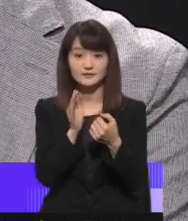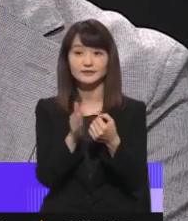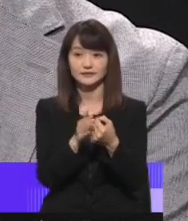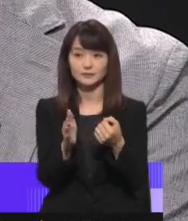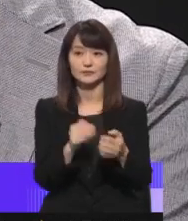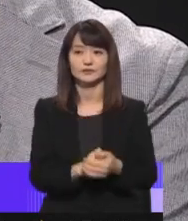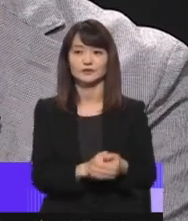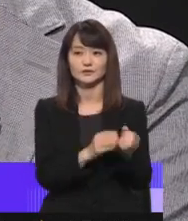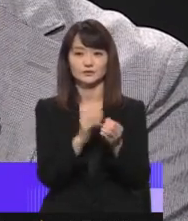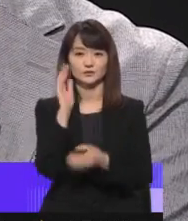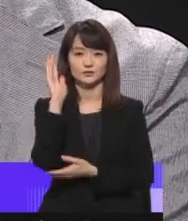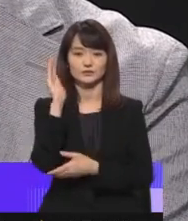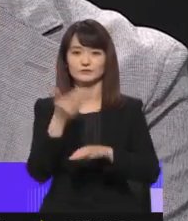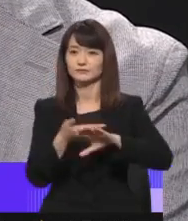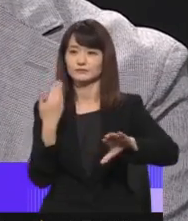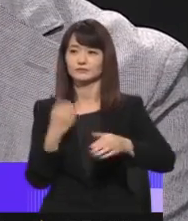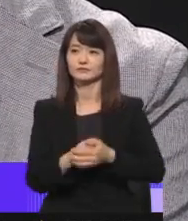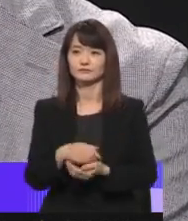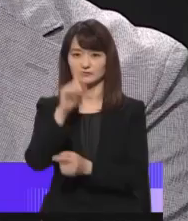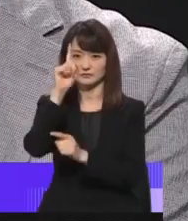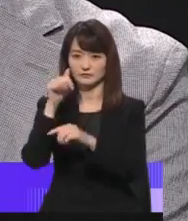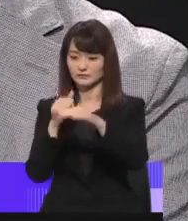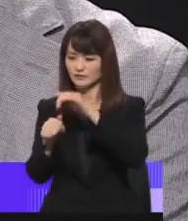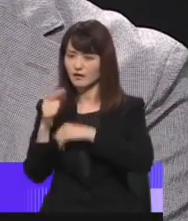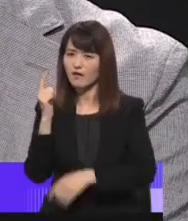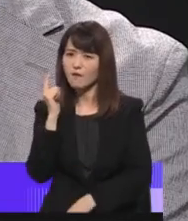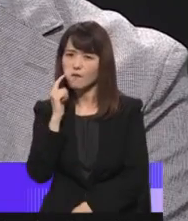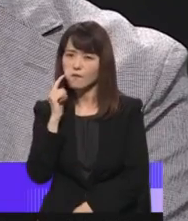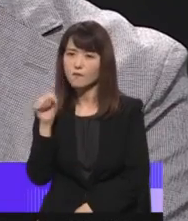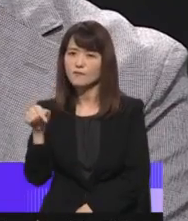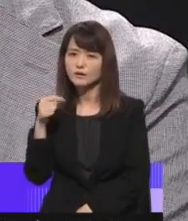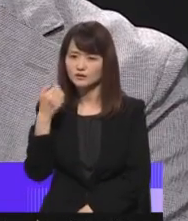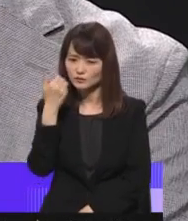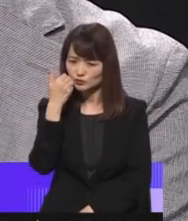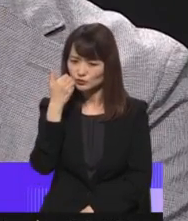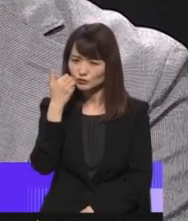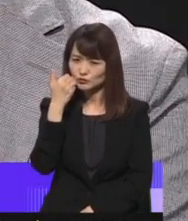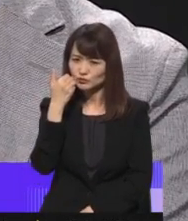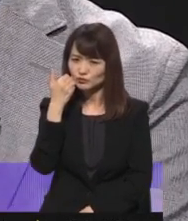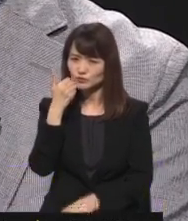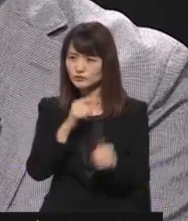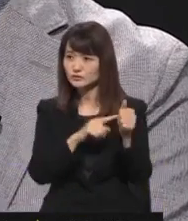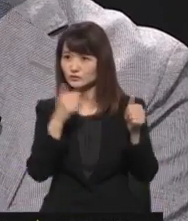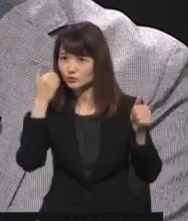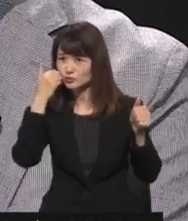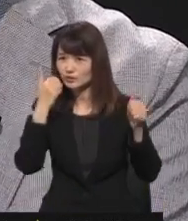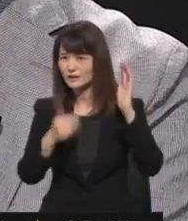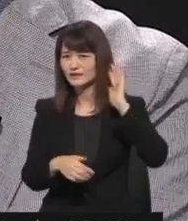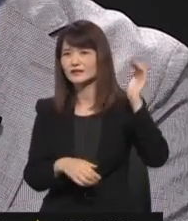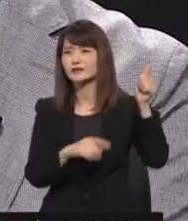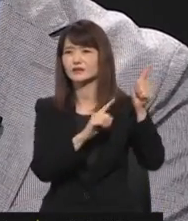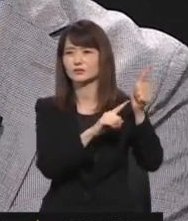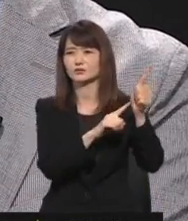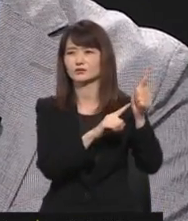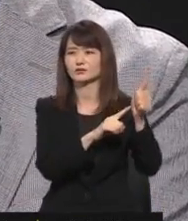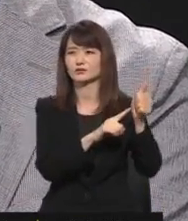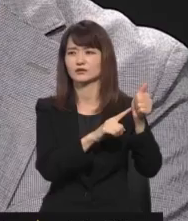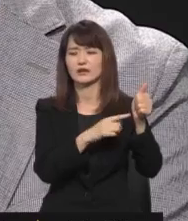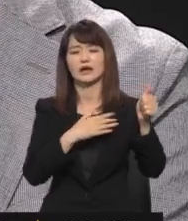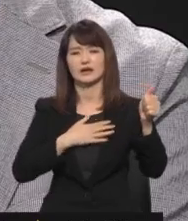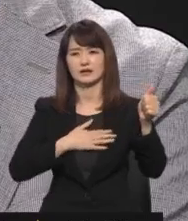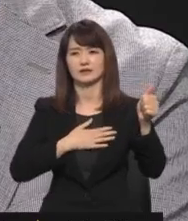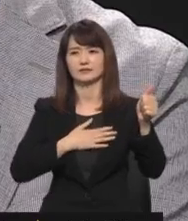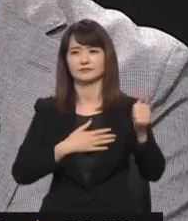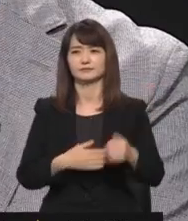것이죠 이준석 대표가 거짓말 하고 있느냐 그 누군가의 의 좀 그 누군가가 누계 쓰니까 대통령 아니겠습니까 뻔히 다